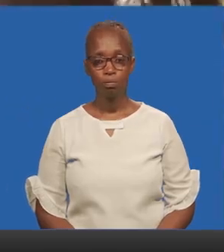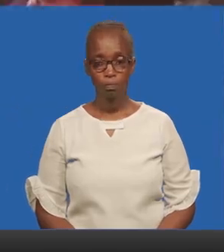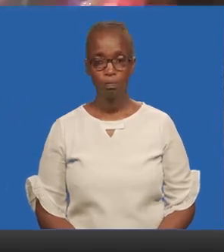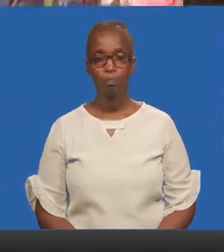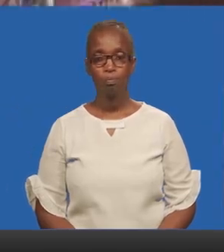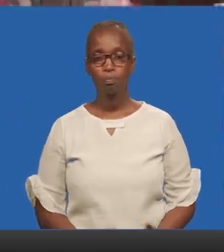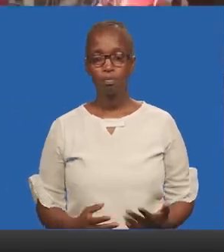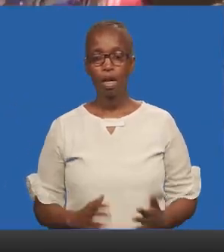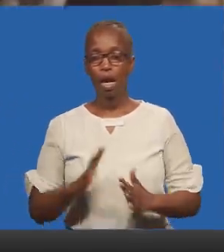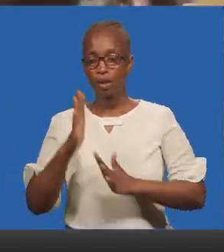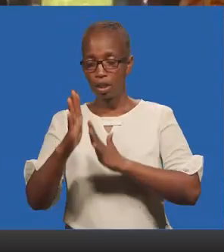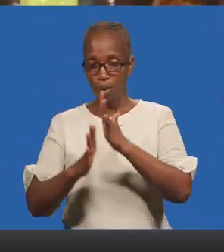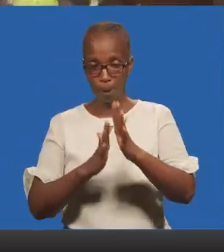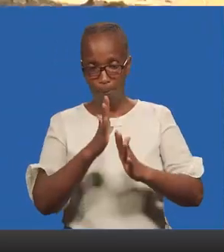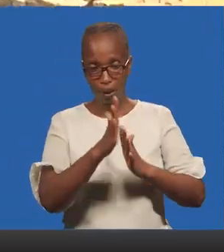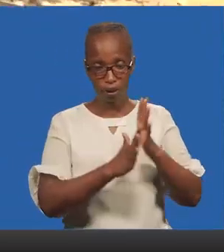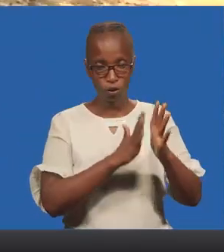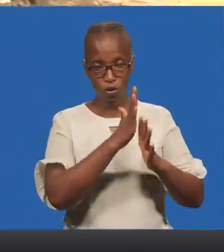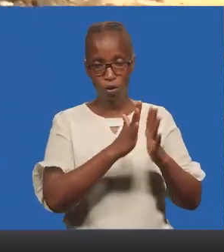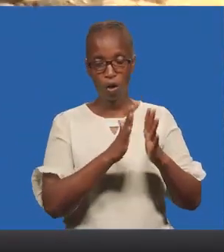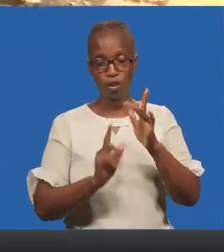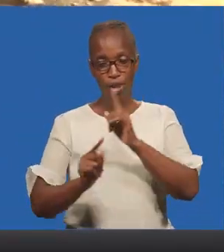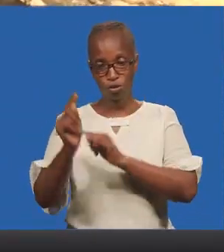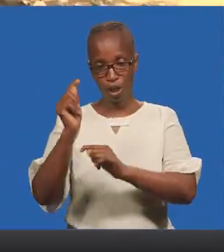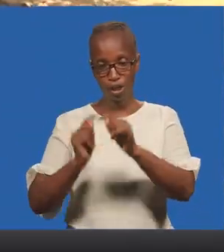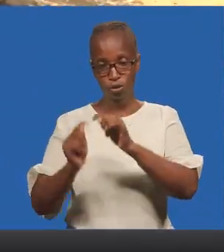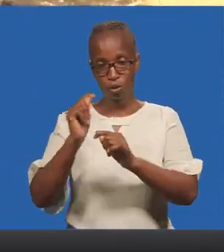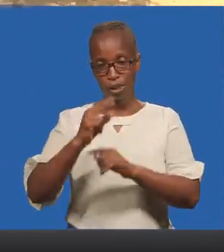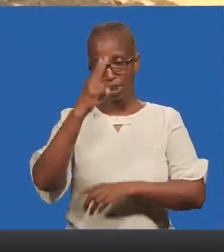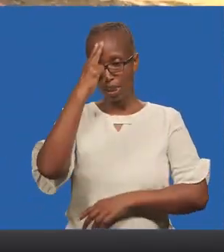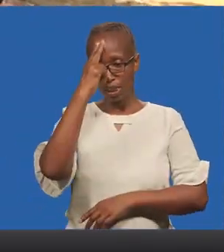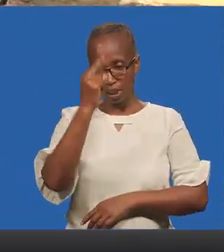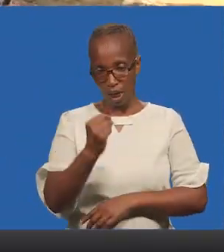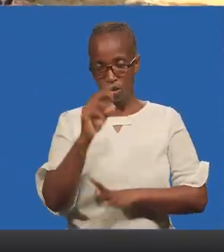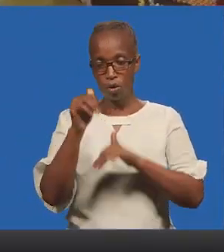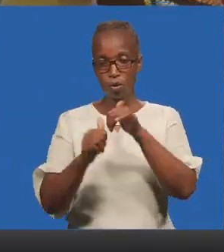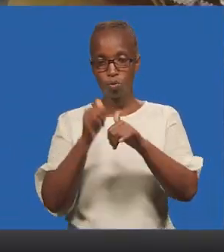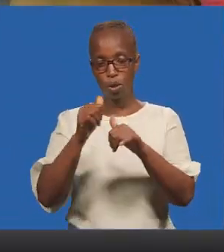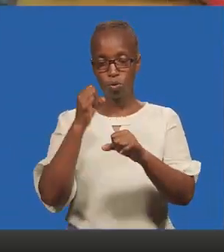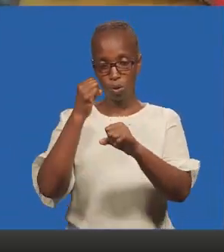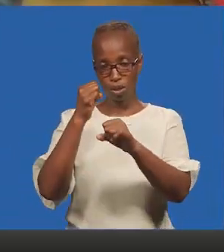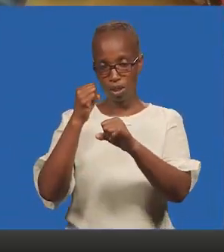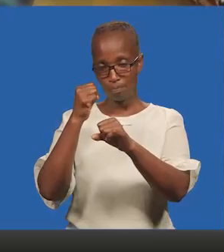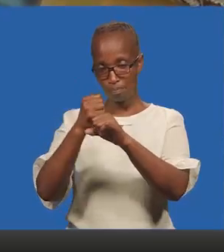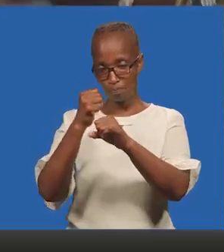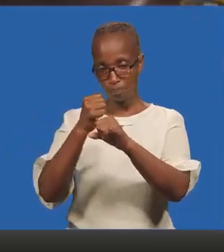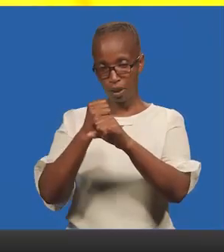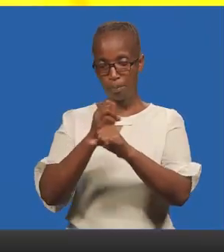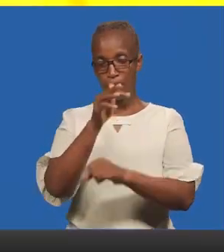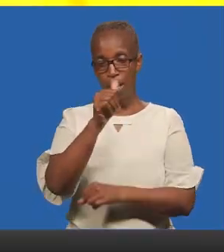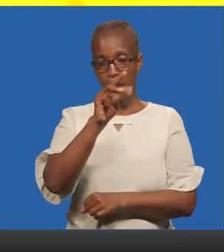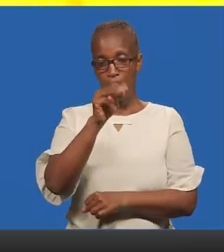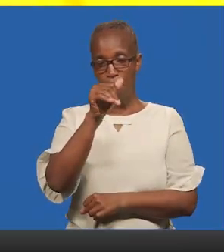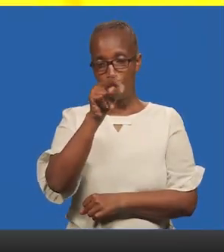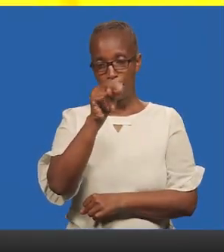ni harakati za maandalizi ya tamasha za kitamaduni katika kaunti ya Narok zilizoandaliwa na chama cha amani cha